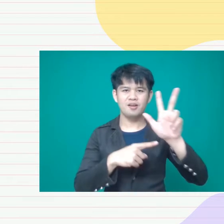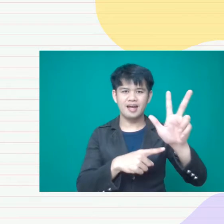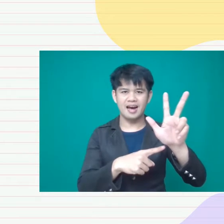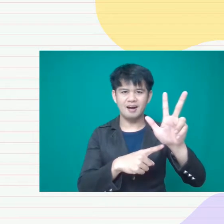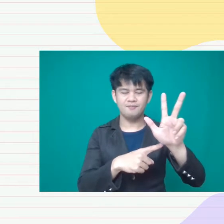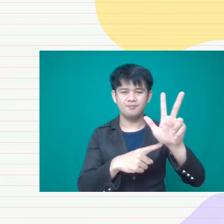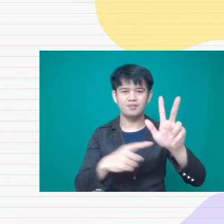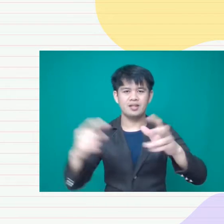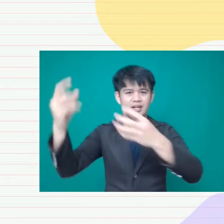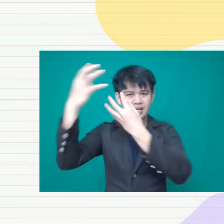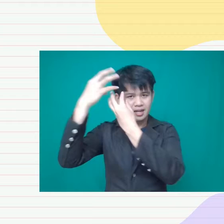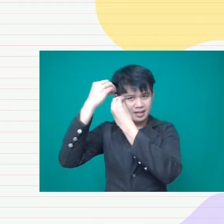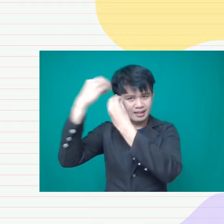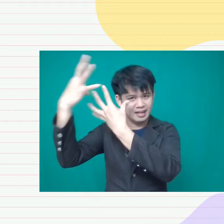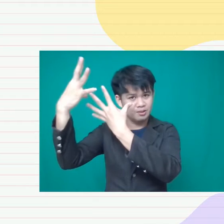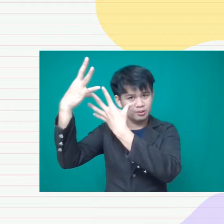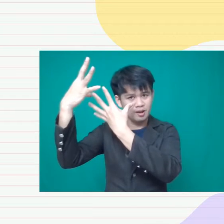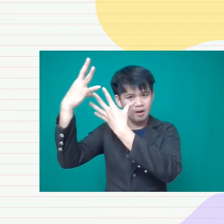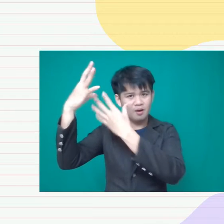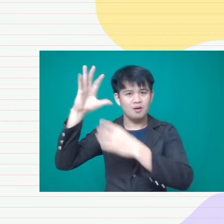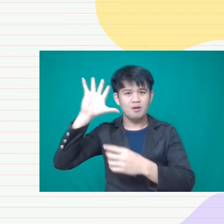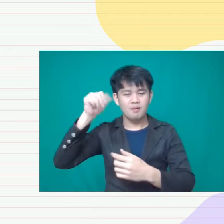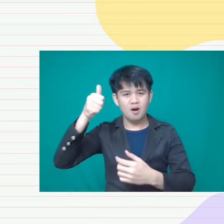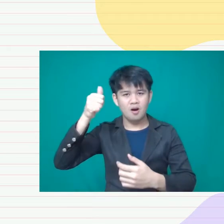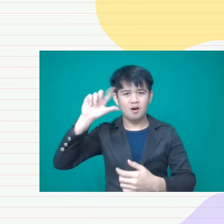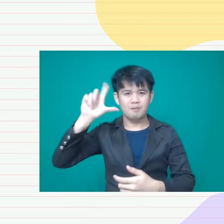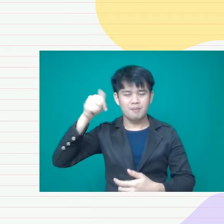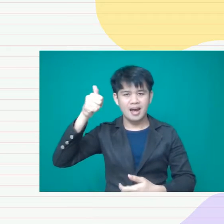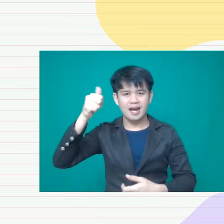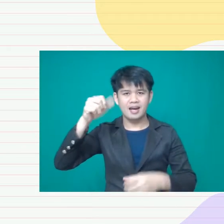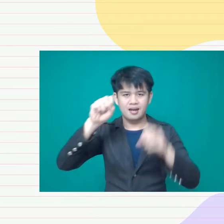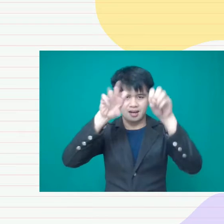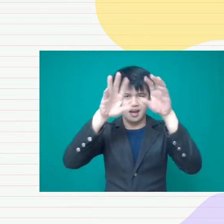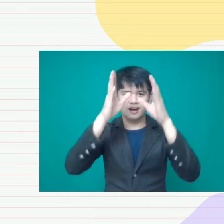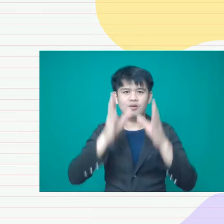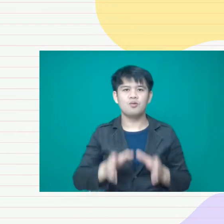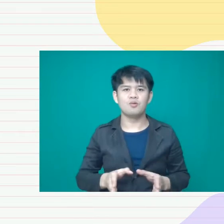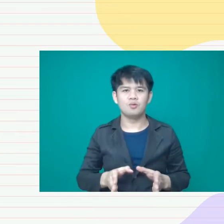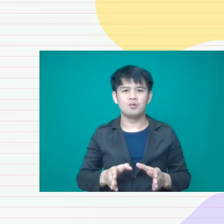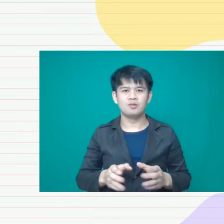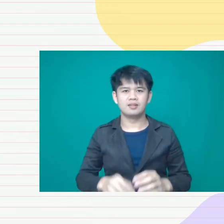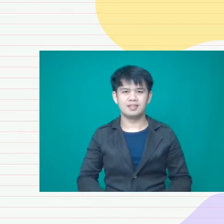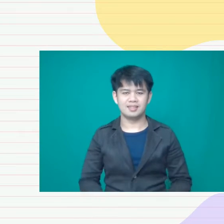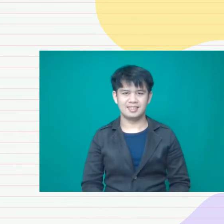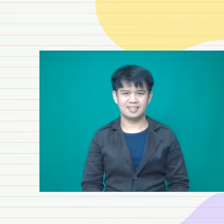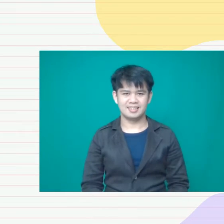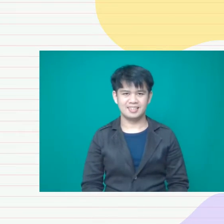ข้อ3กตัญญูต่อพ่อแม่และครู